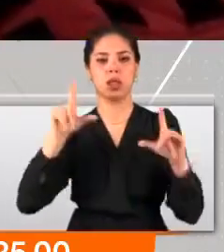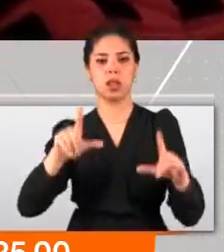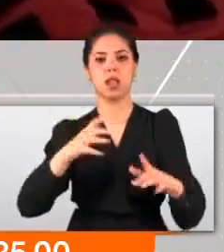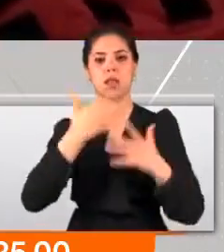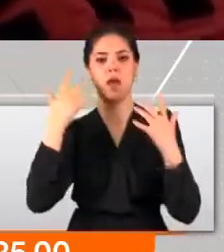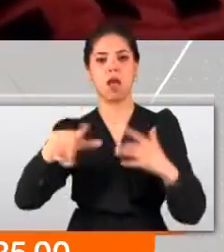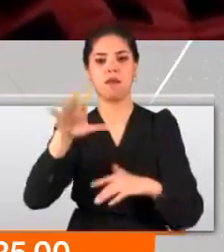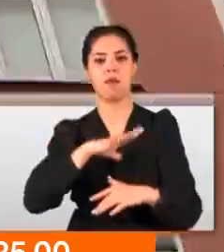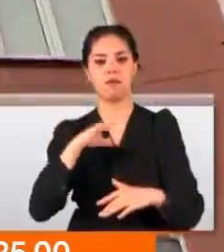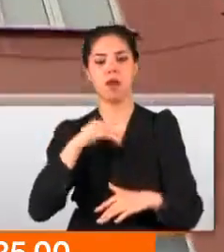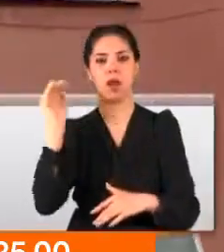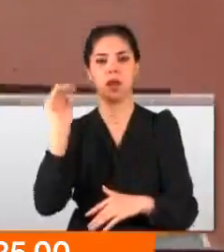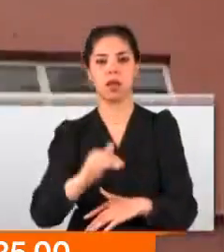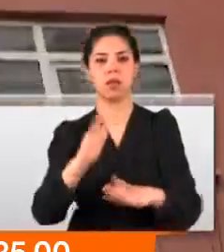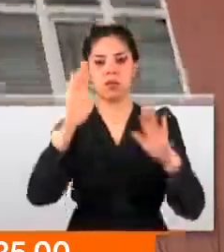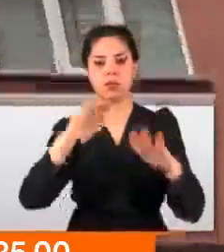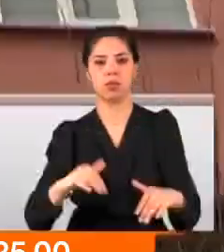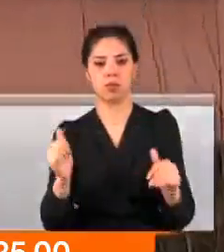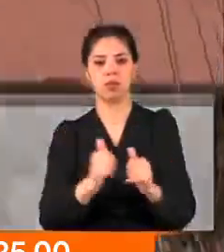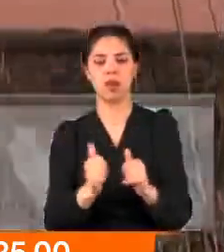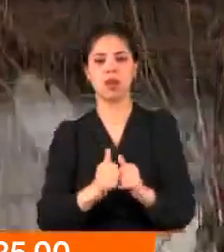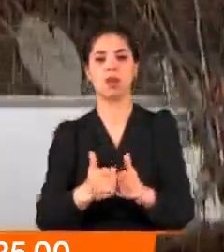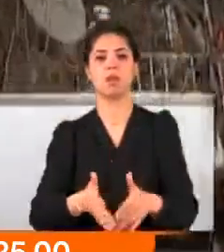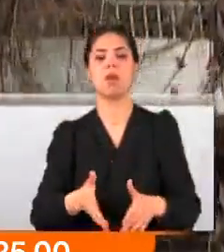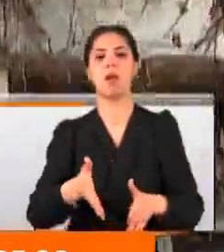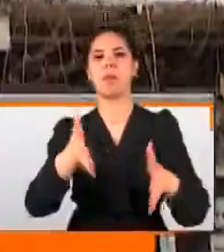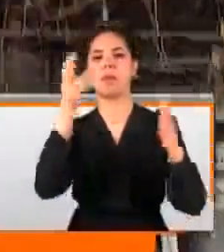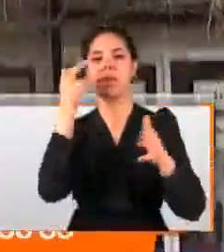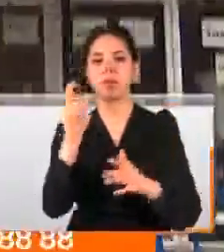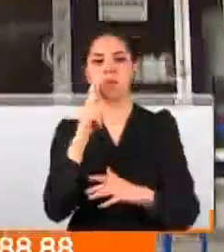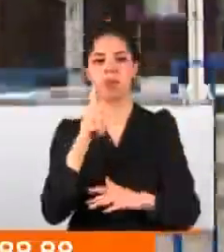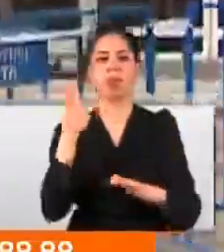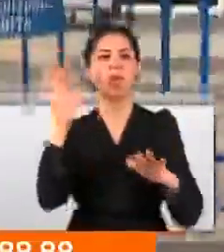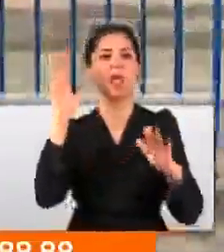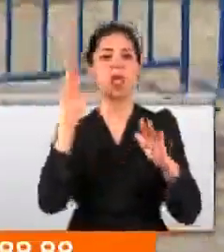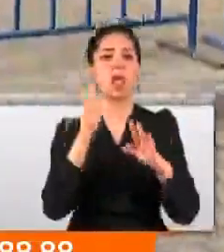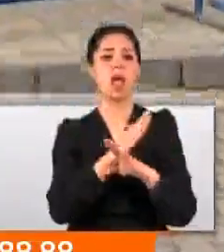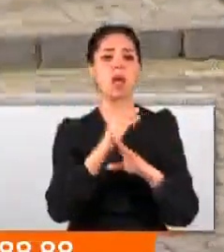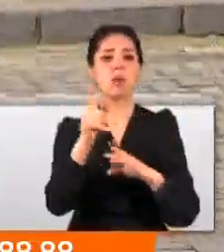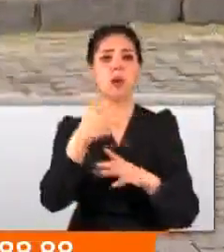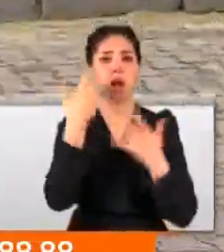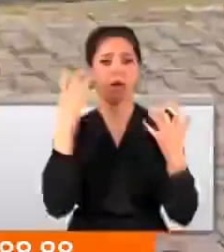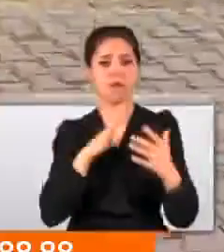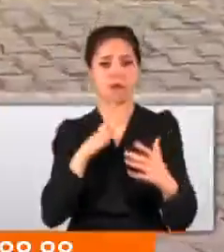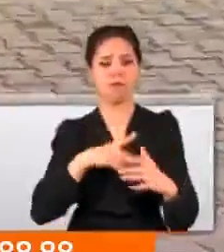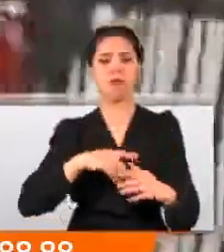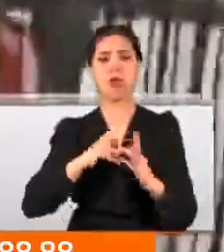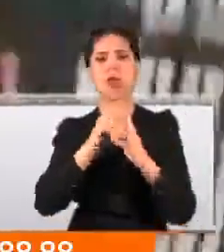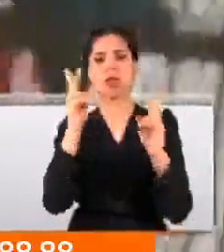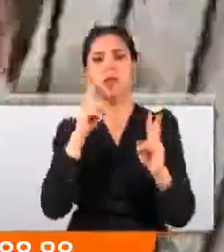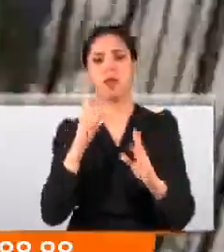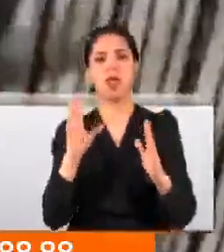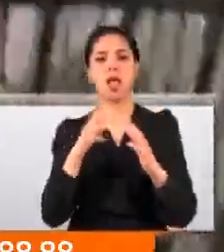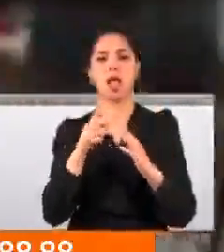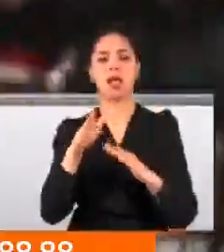Hayvanlar var. Hayvanları almak için geldik bizler. Çökmeyle birlikte tahliye edilen apartmanda mahsur kalan evcil hayvanlar ancak gün aydınlanınca